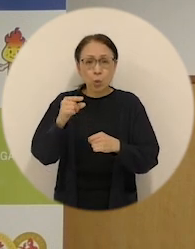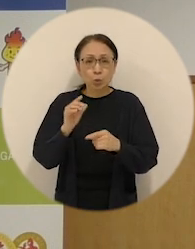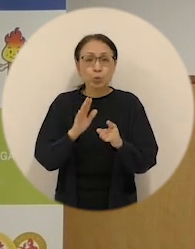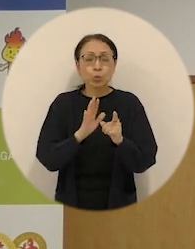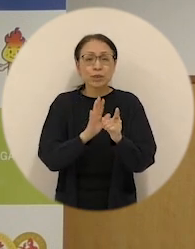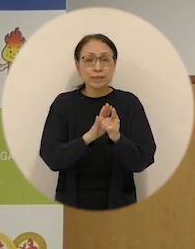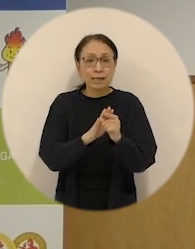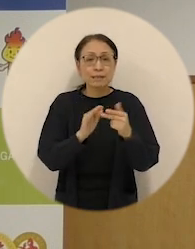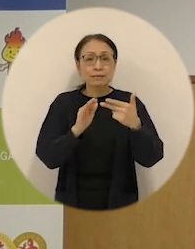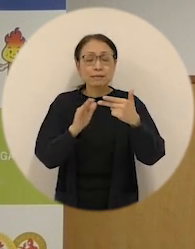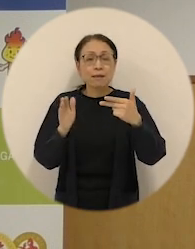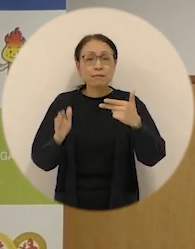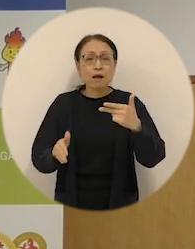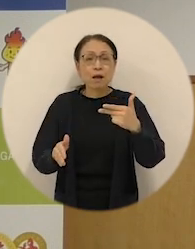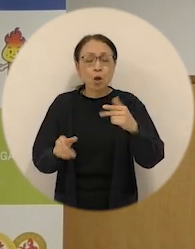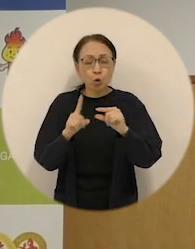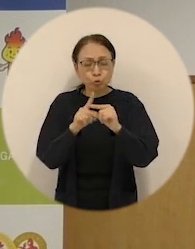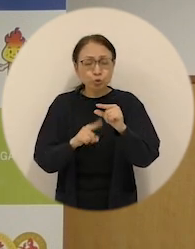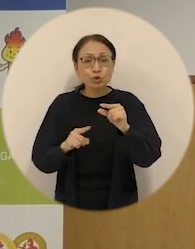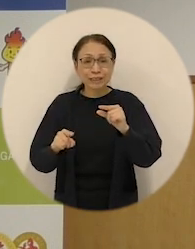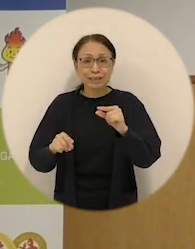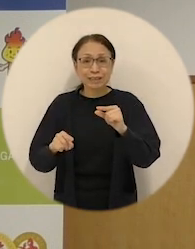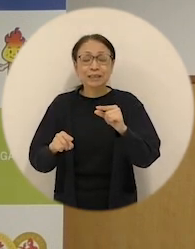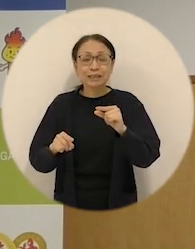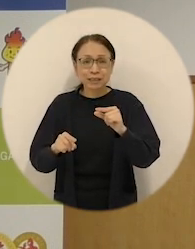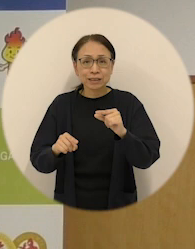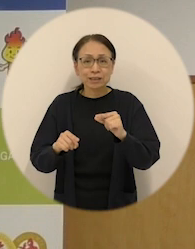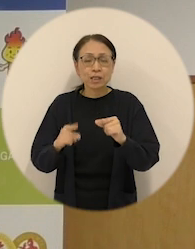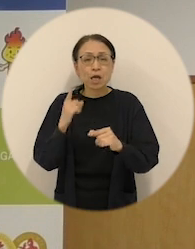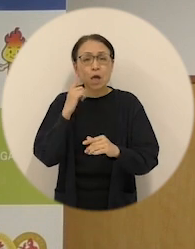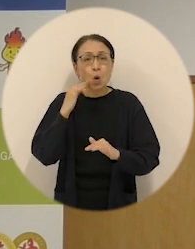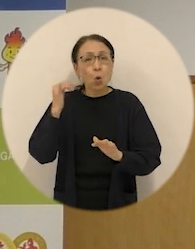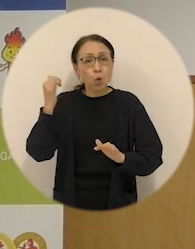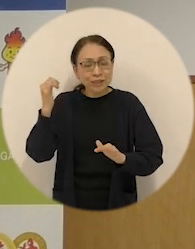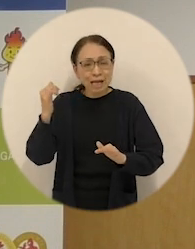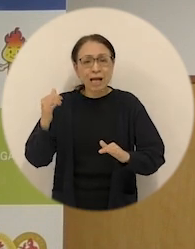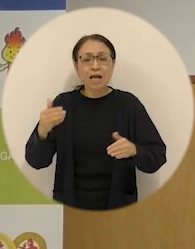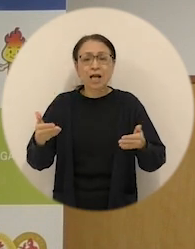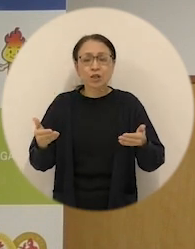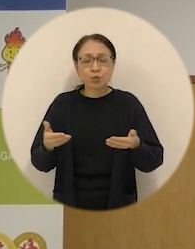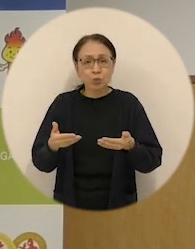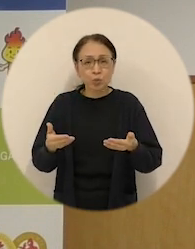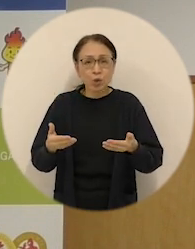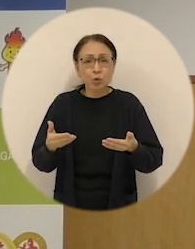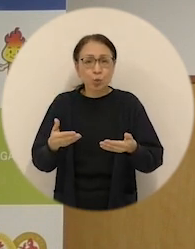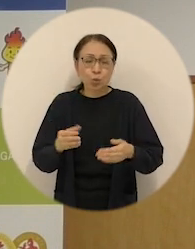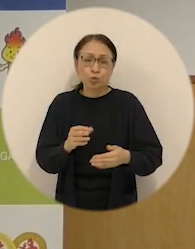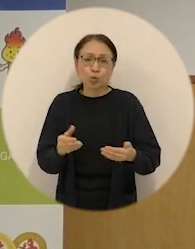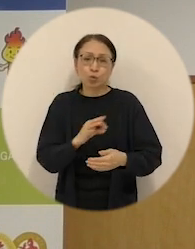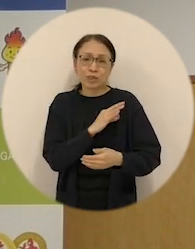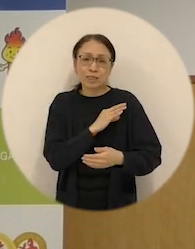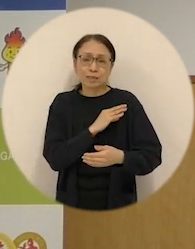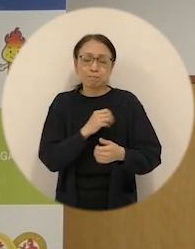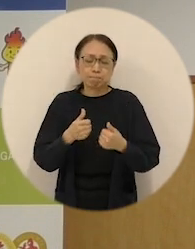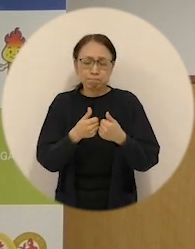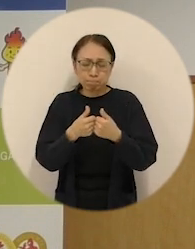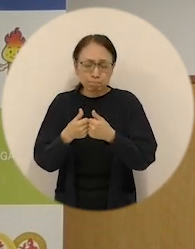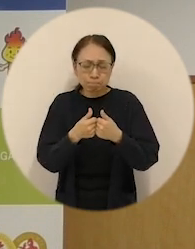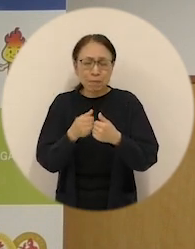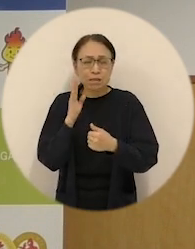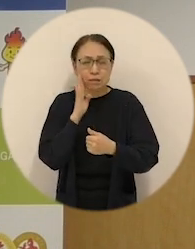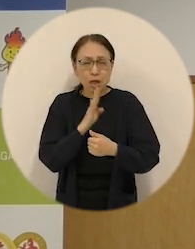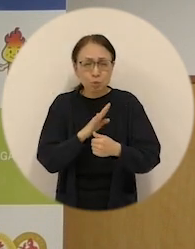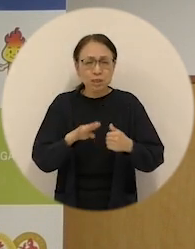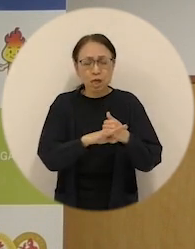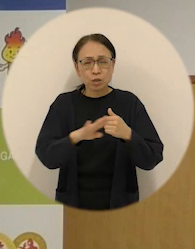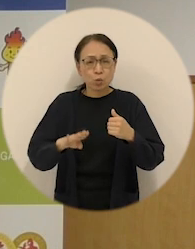センターを確保しながら保護者や教職員等が相談しやすい環境を構築すること